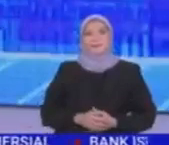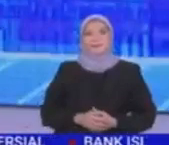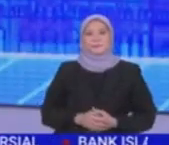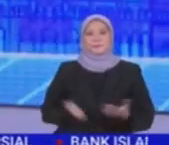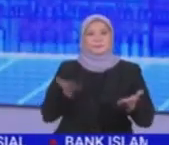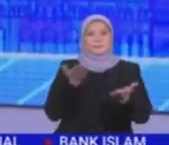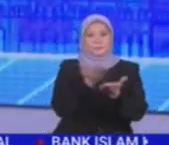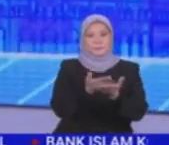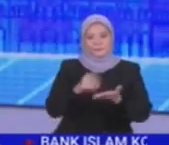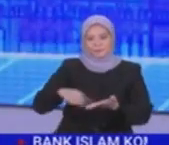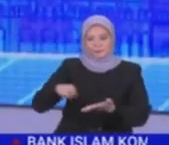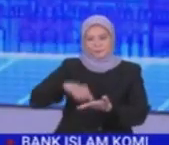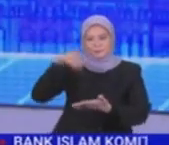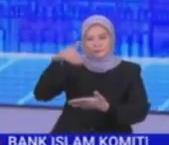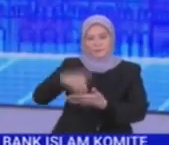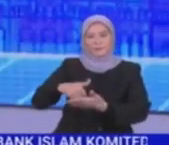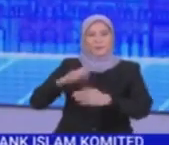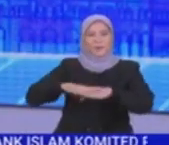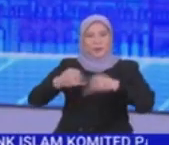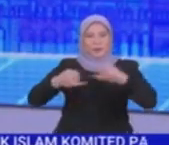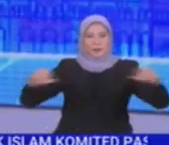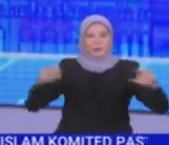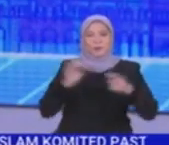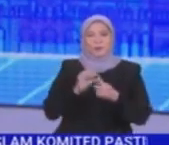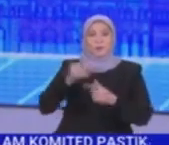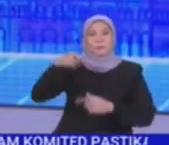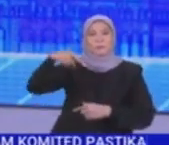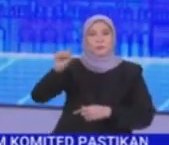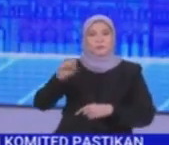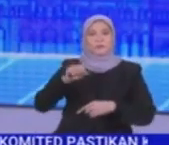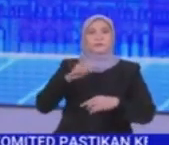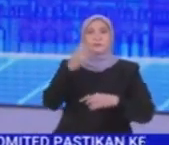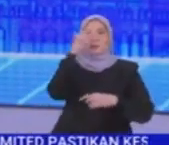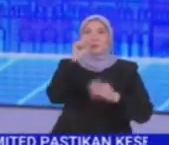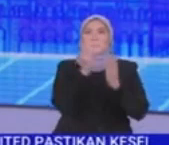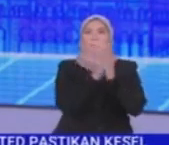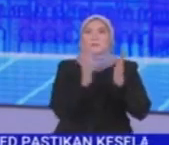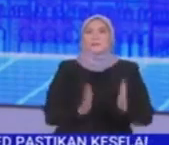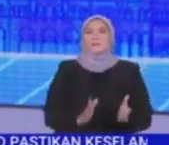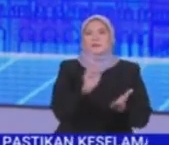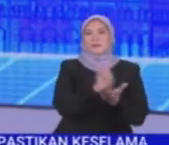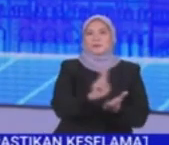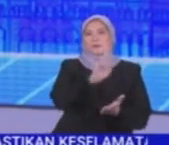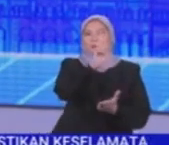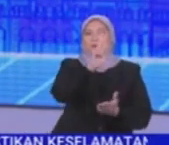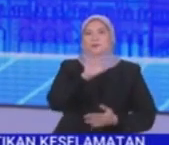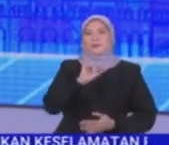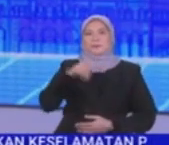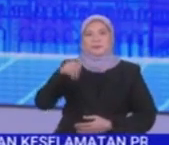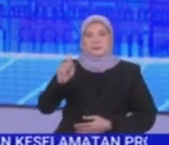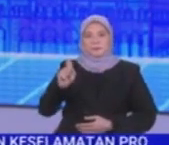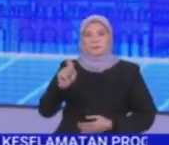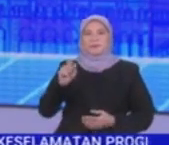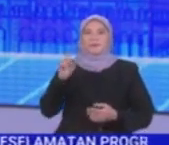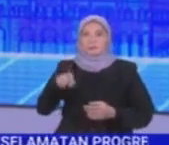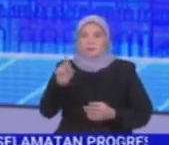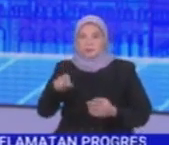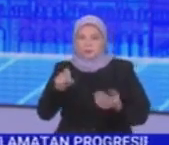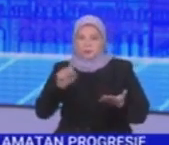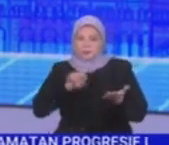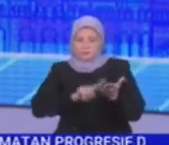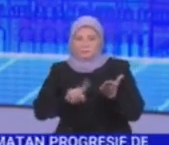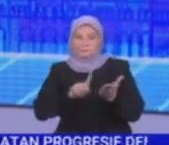Melaksanakan undian secara dalam talian dan undi pos kepada pelajar institusi pengajian tinggi IPT wajar dipertimbangkan.